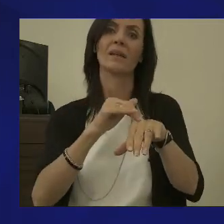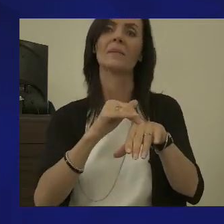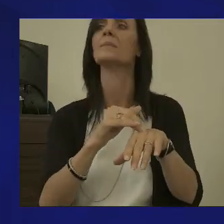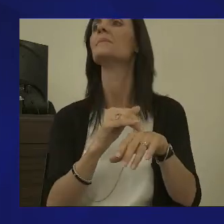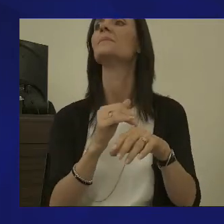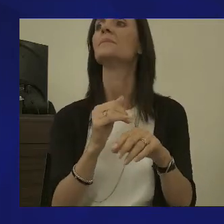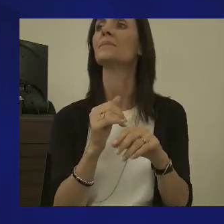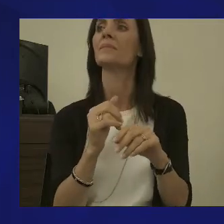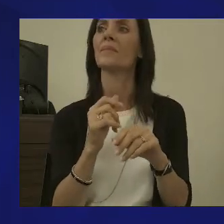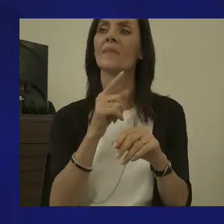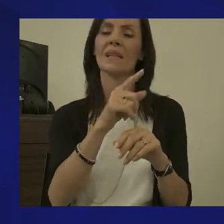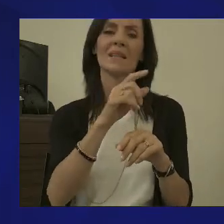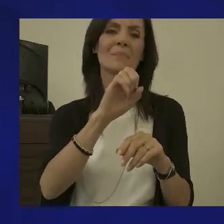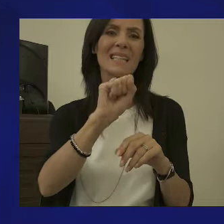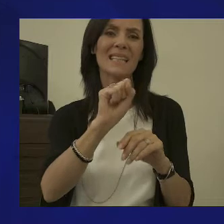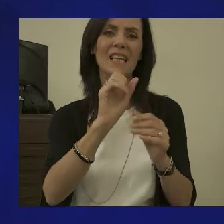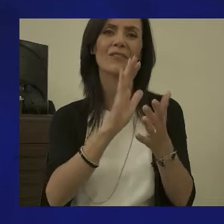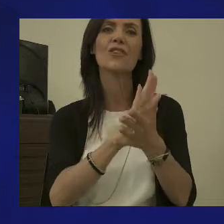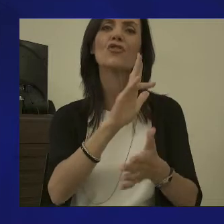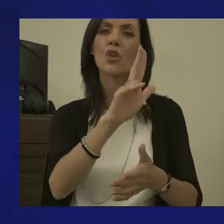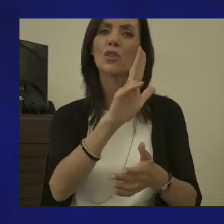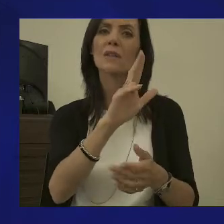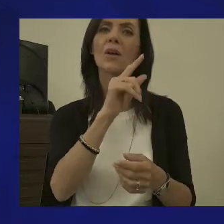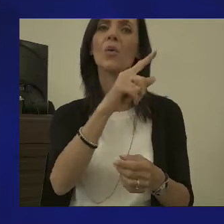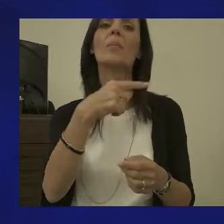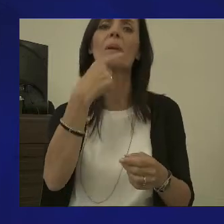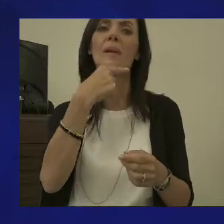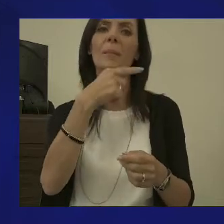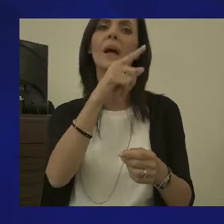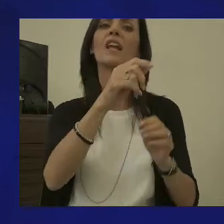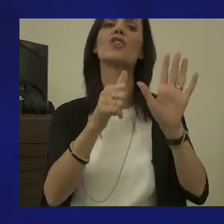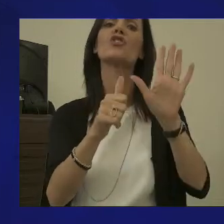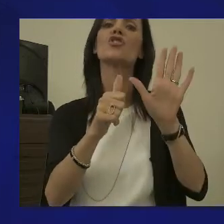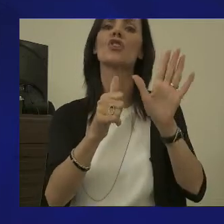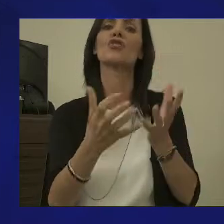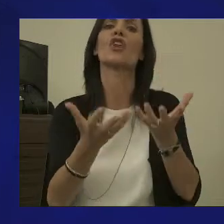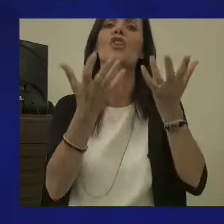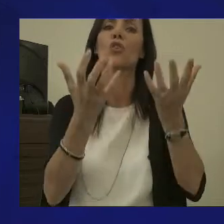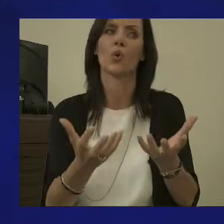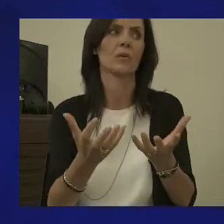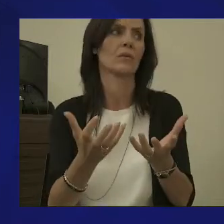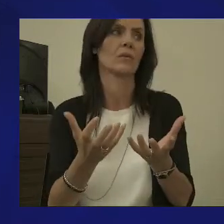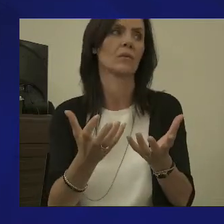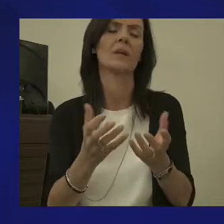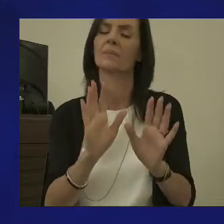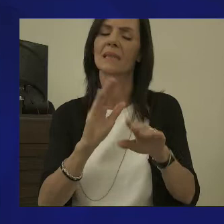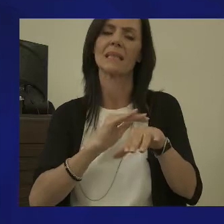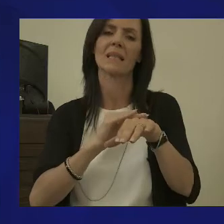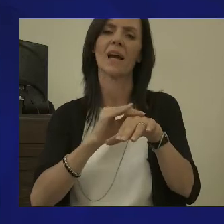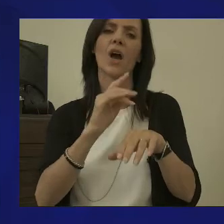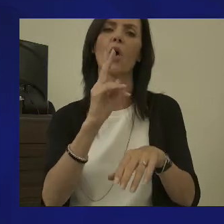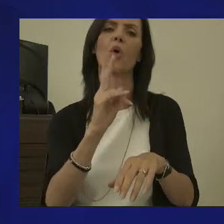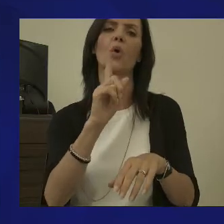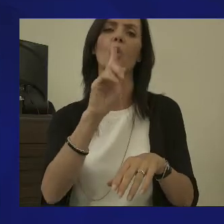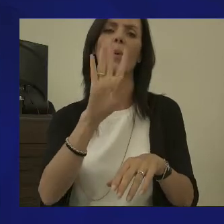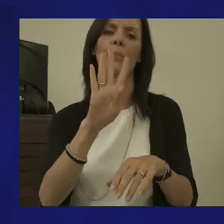6 טון. סעיף 13 בתנאי ההיתר מדבר באמת על 6 טון. אבל אנחנו היינו... קוב. אבל אנחנו היינו